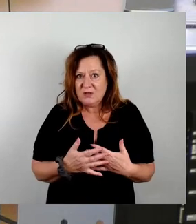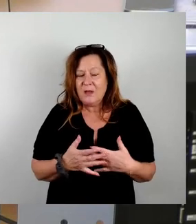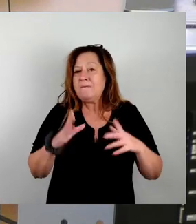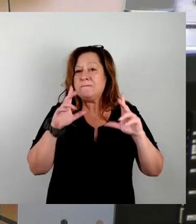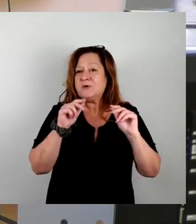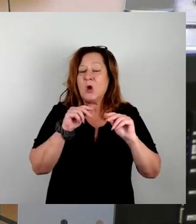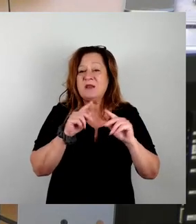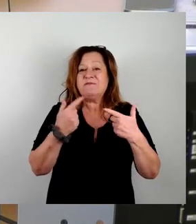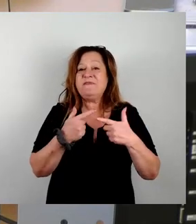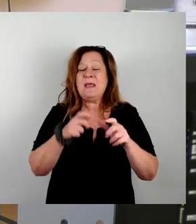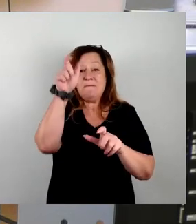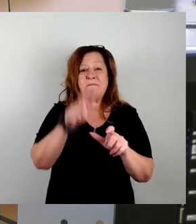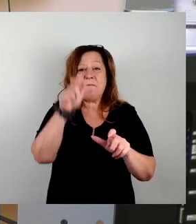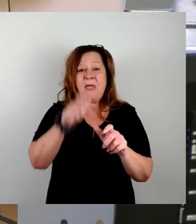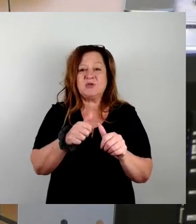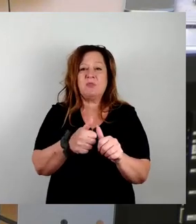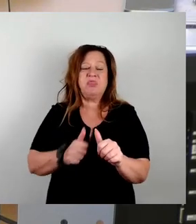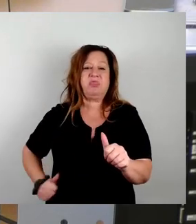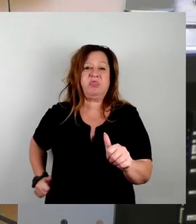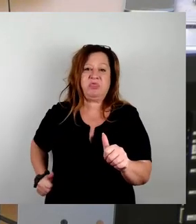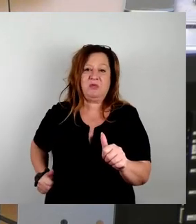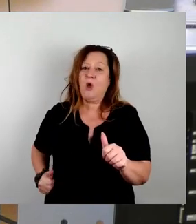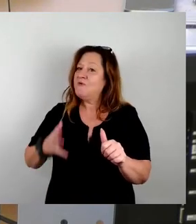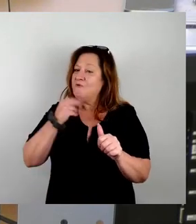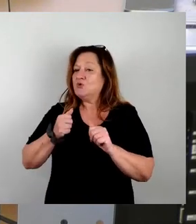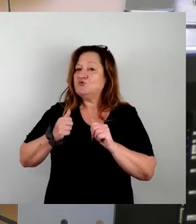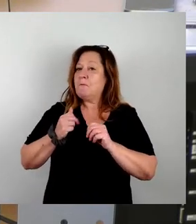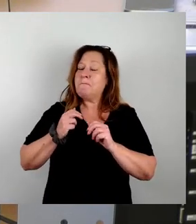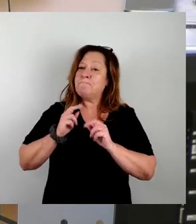Menschen. Wir wollen Mobilität für alle.